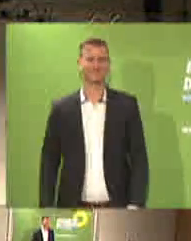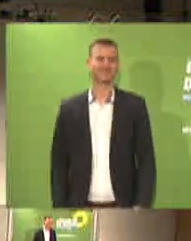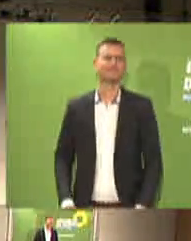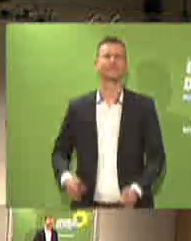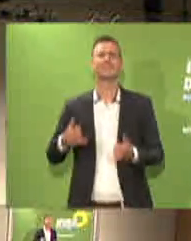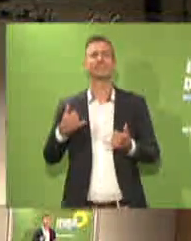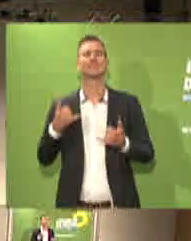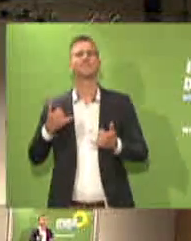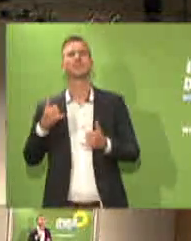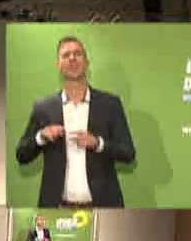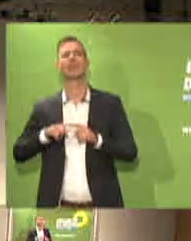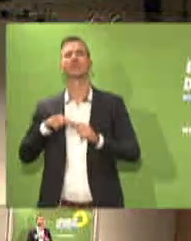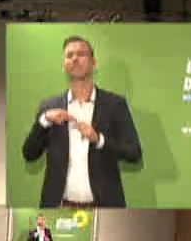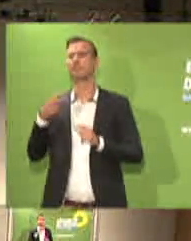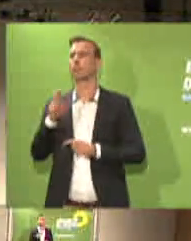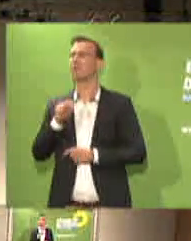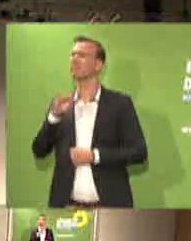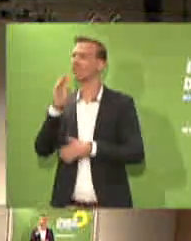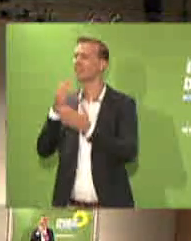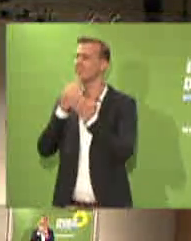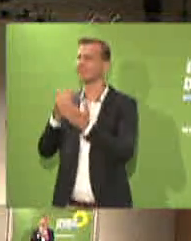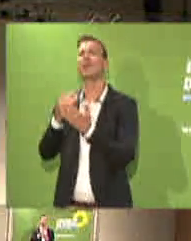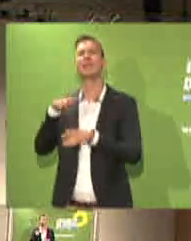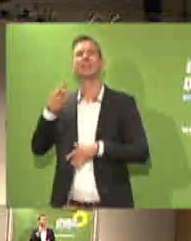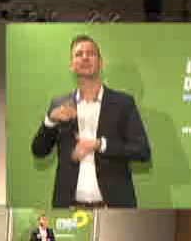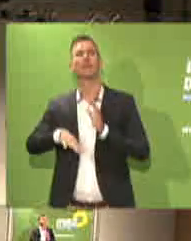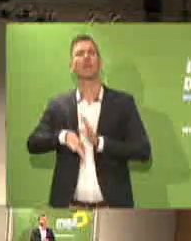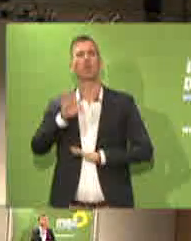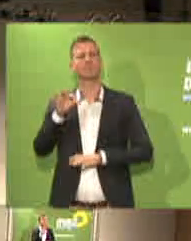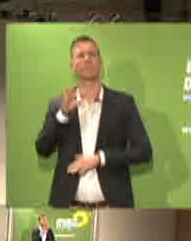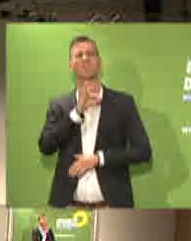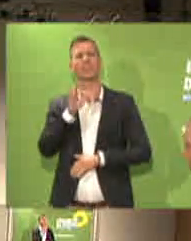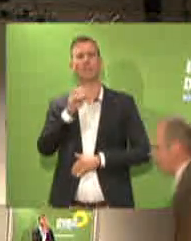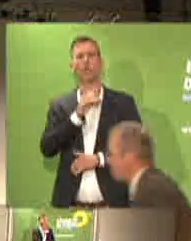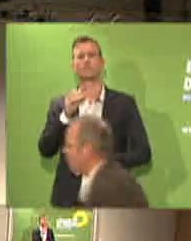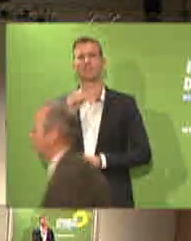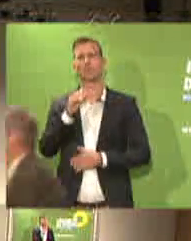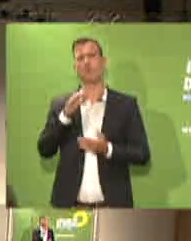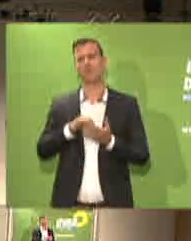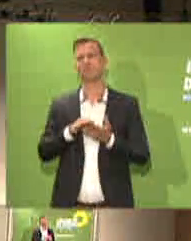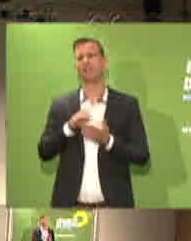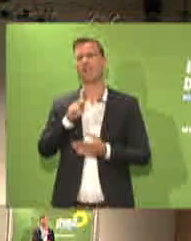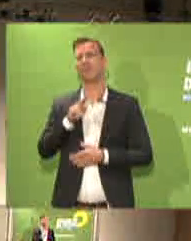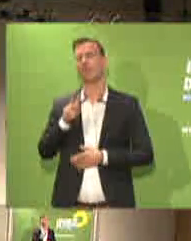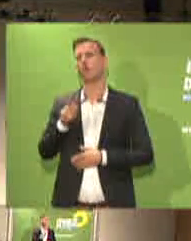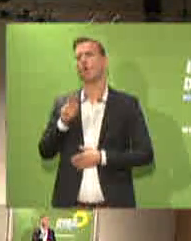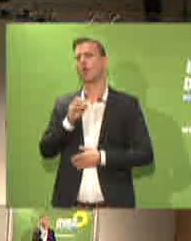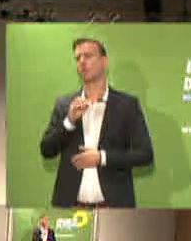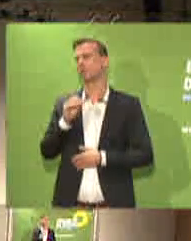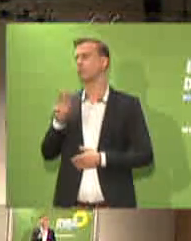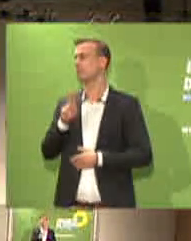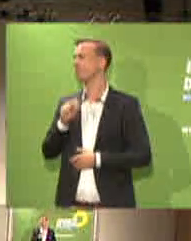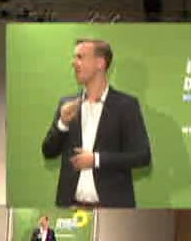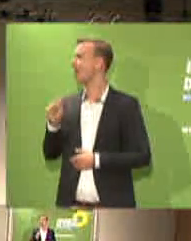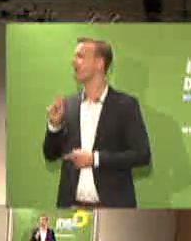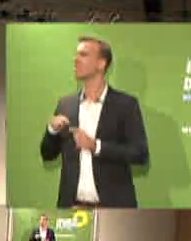Norwich. Als nächstes ist mit seinem gelosten Redebeitrag Friedrich Ostendorf, KV Unna, dran. Und ich würde einmal schon mal ankündigen, wer sich